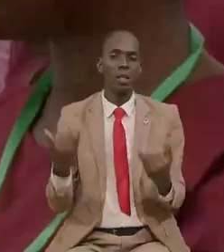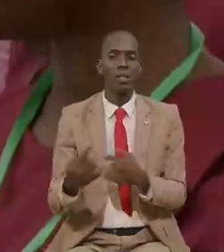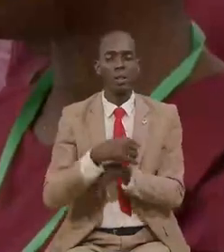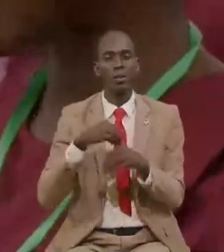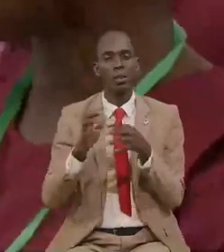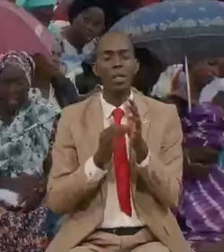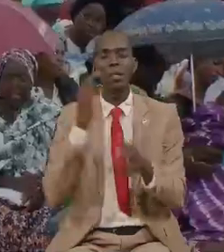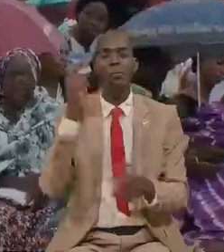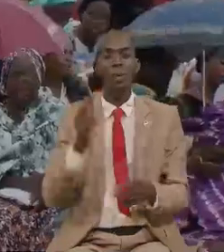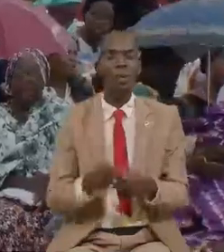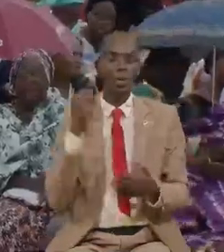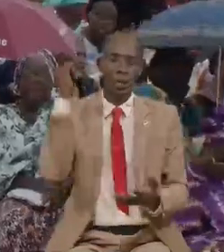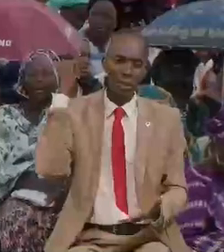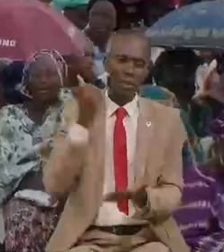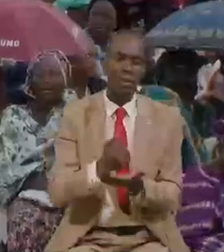Amen.